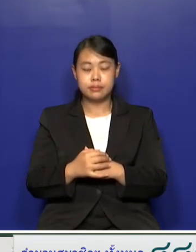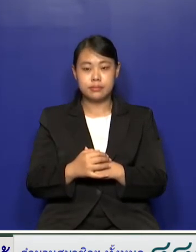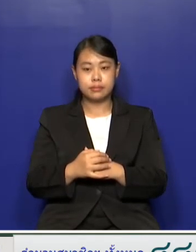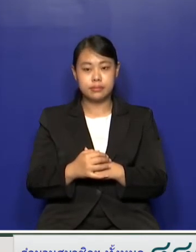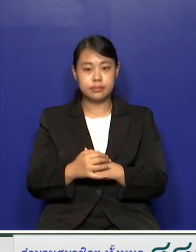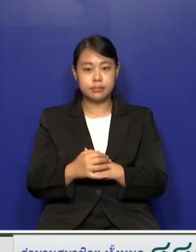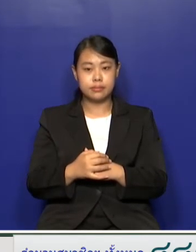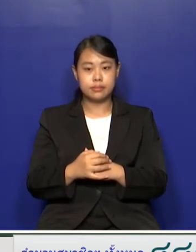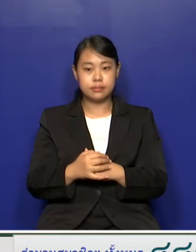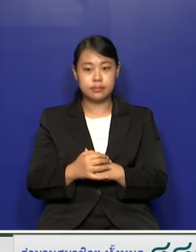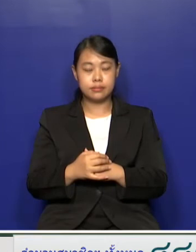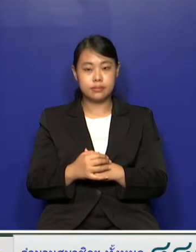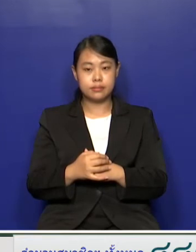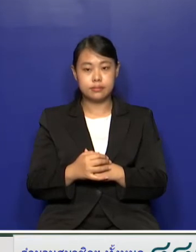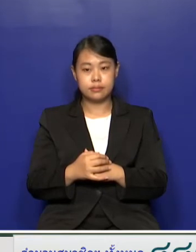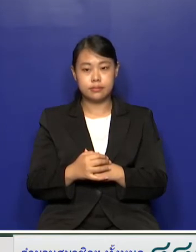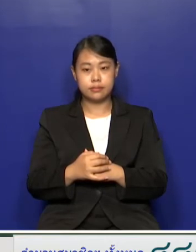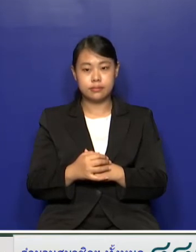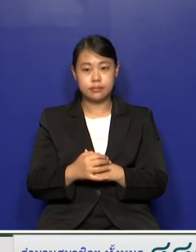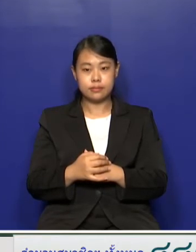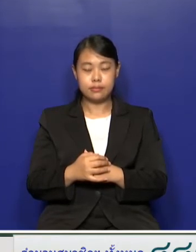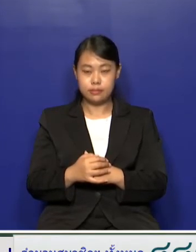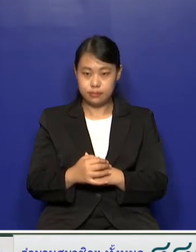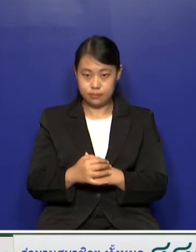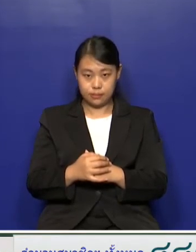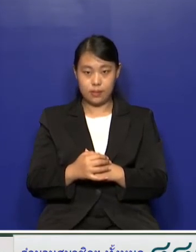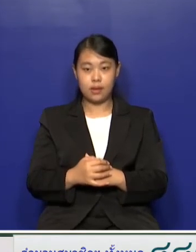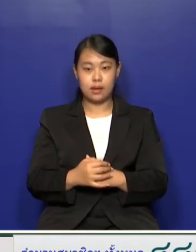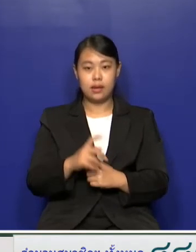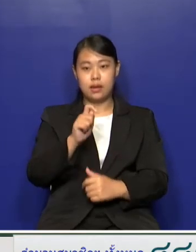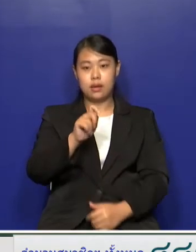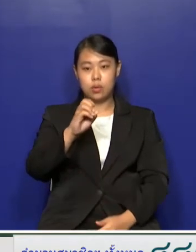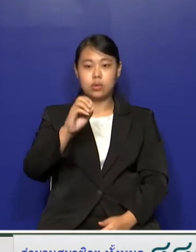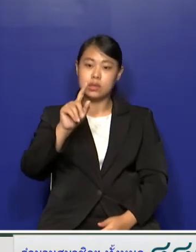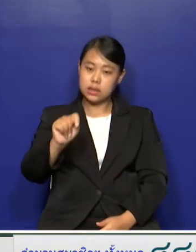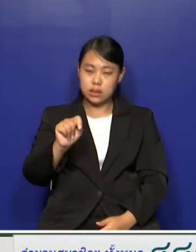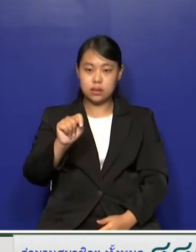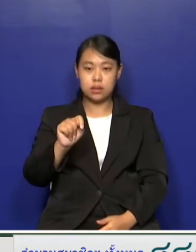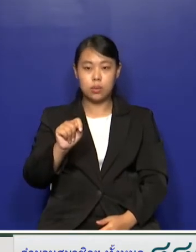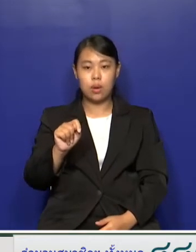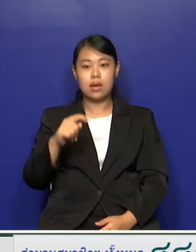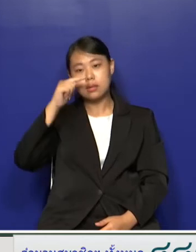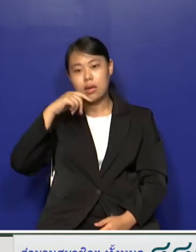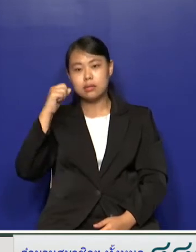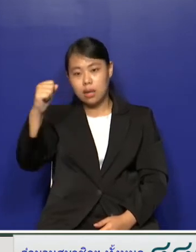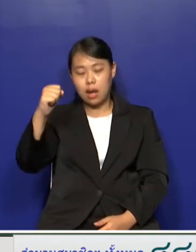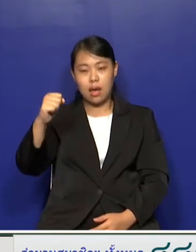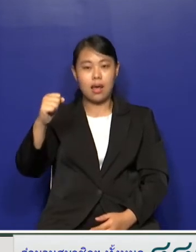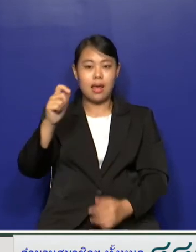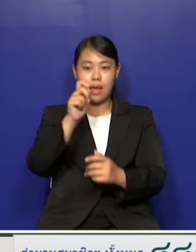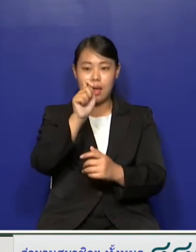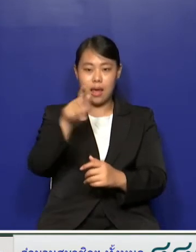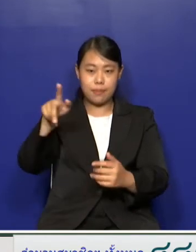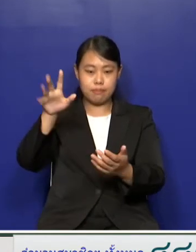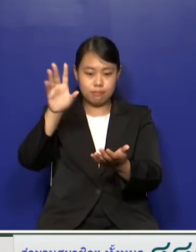ปักจริงๆเราเนี่ยเราโหลดของเอลตีหรือไทยชนะอยู่แล้วแต่ไปถึงในพื้นที่ของจังหวัดสงขลาจะ